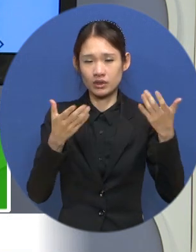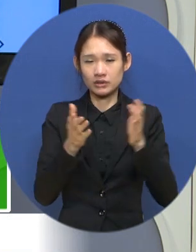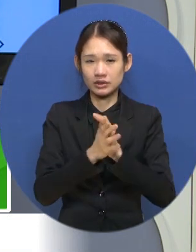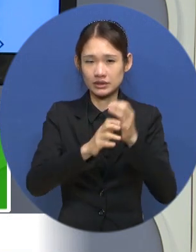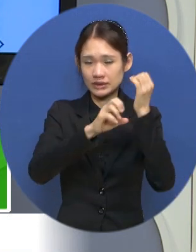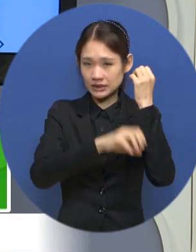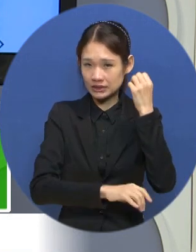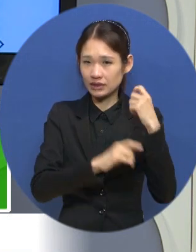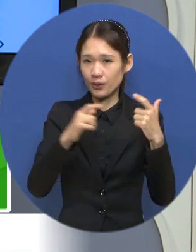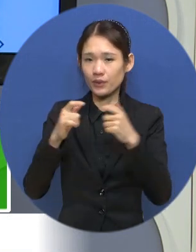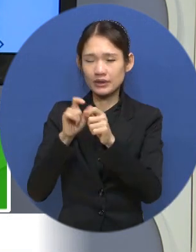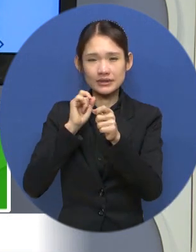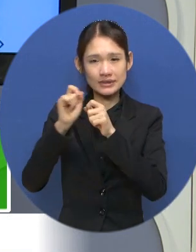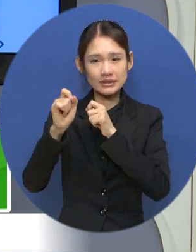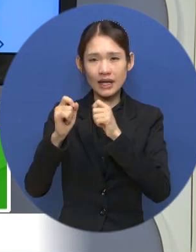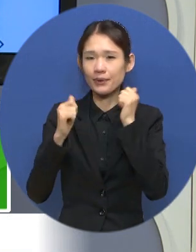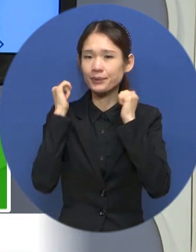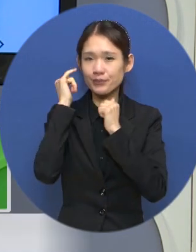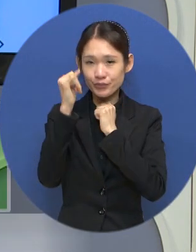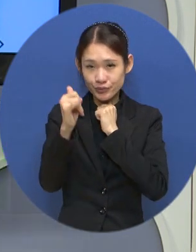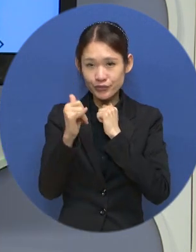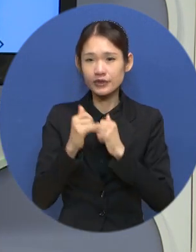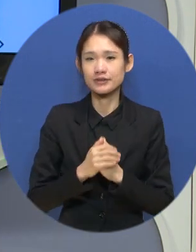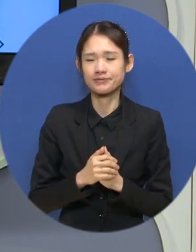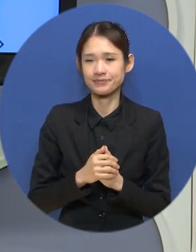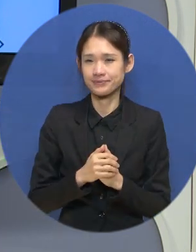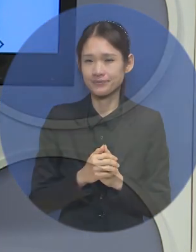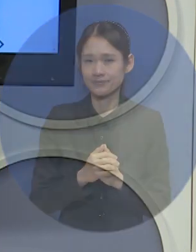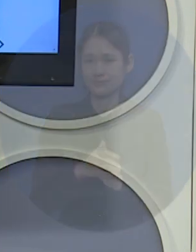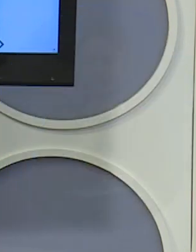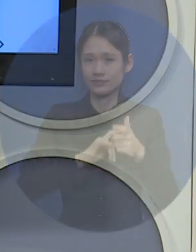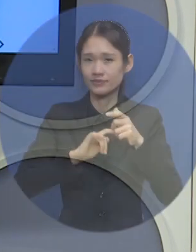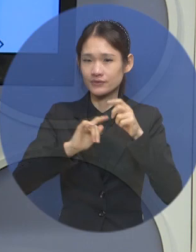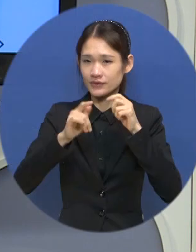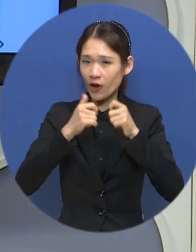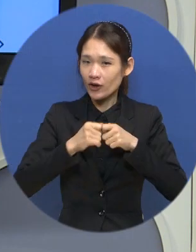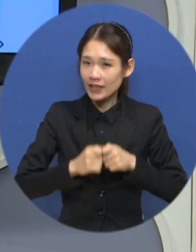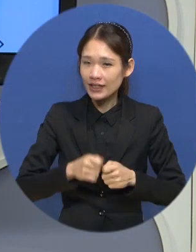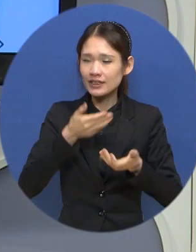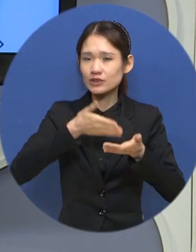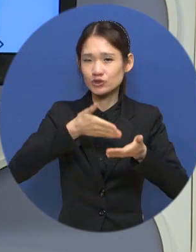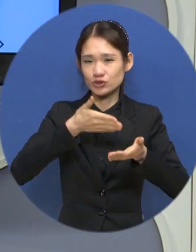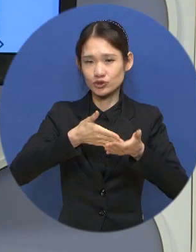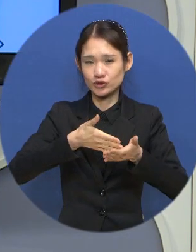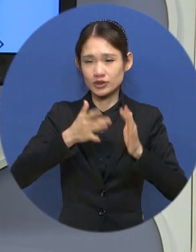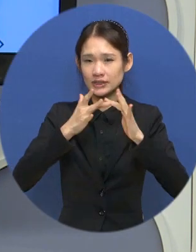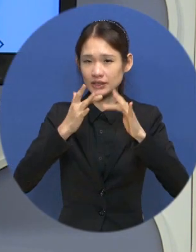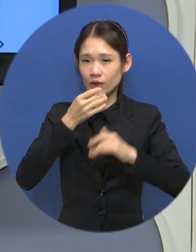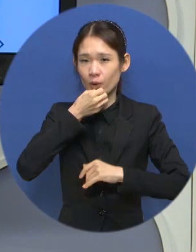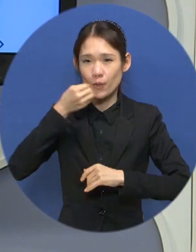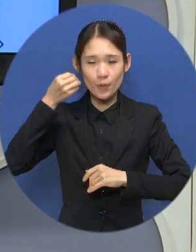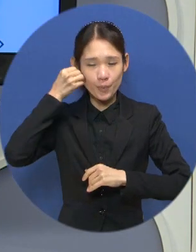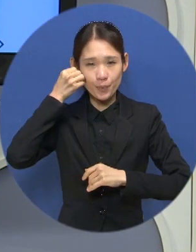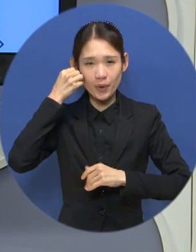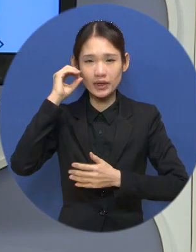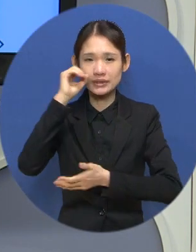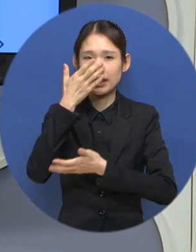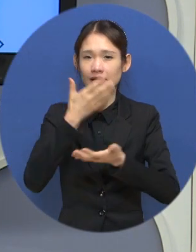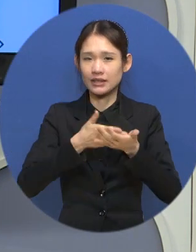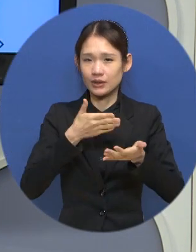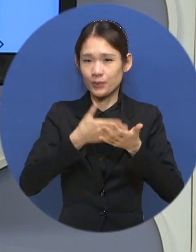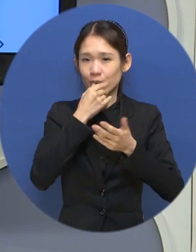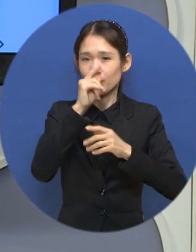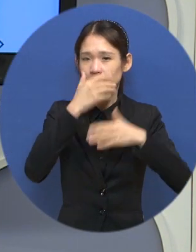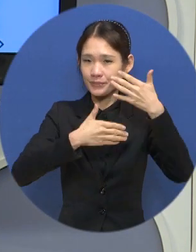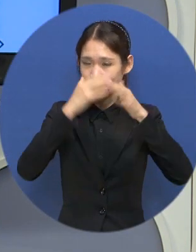지사 로 문의하면 됩니다 이밖에 자세한 사항은 외피 어느 홈페이지와 장애인 신문 복지 탭이 뉴스를